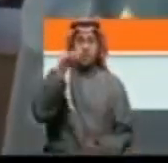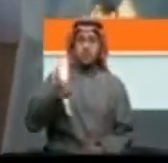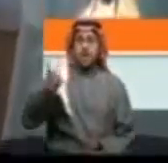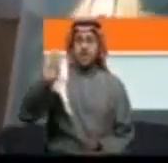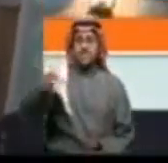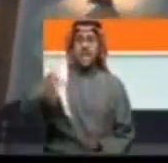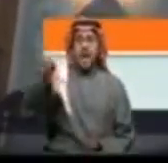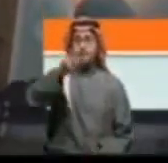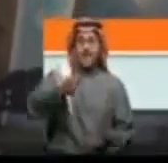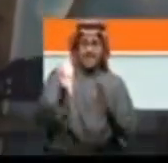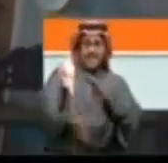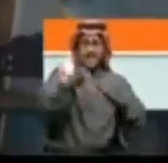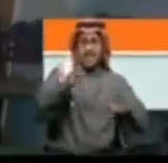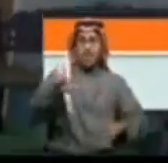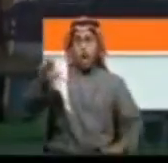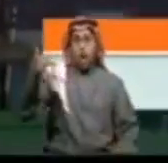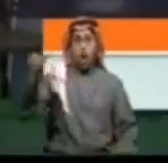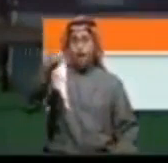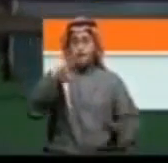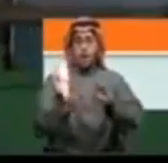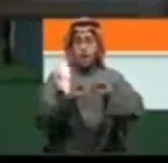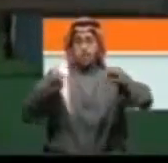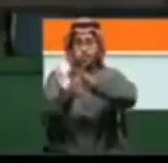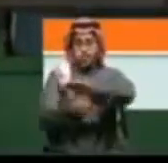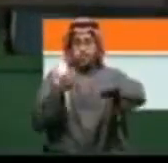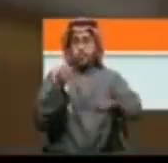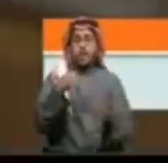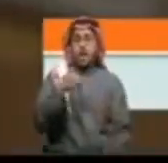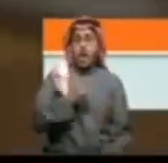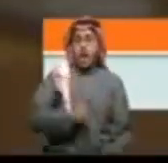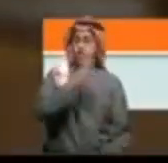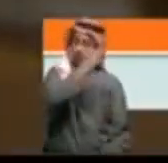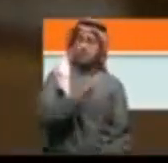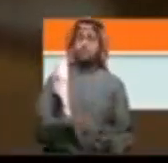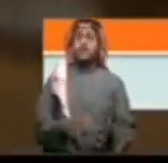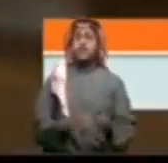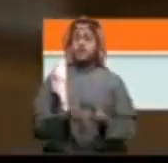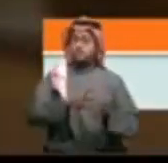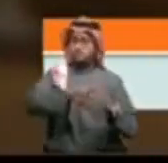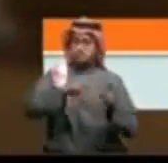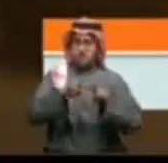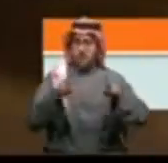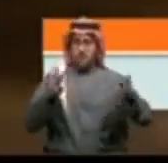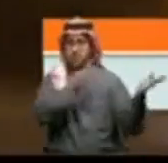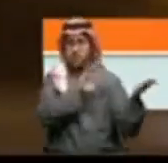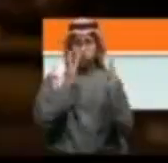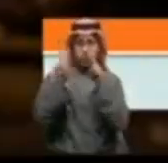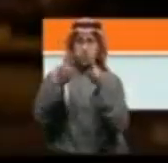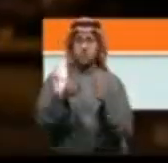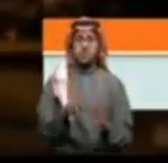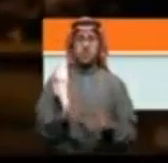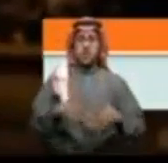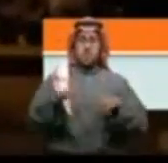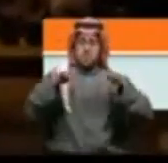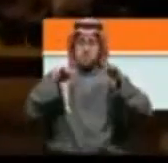لنزع الألغام في اليمن. رواد الجناح من زوار مهرجان الجنادرية تفاعلوا بشكل واضح مع